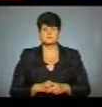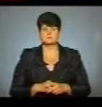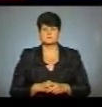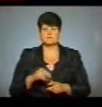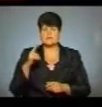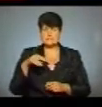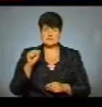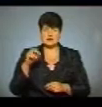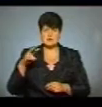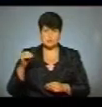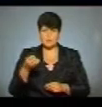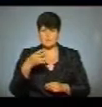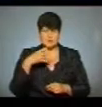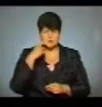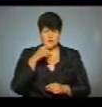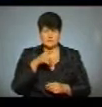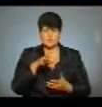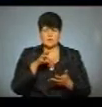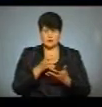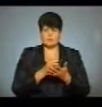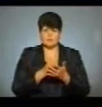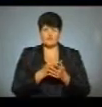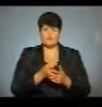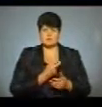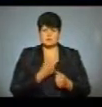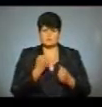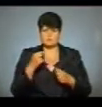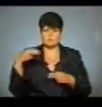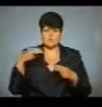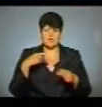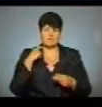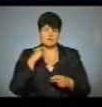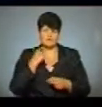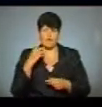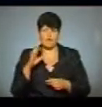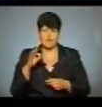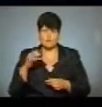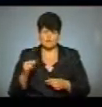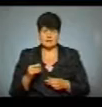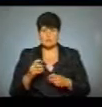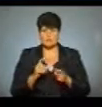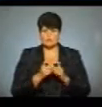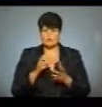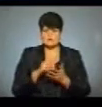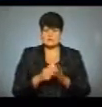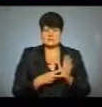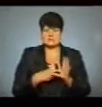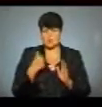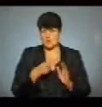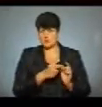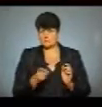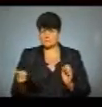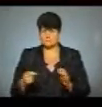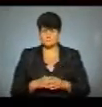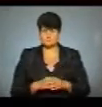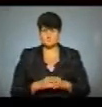Денису Алєксєєнко 15, він кандидат у майстри спорту. Приїхав з Луцька, Волинської області. Каже, боротьбою займається 7 років.